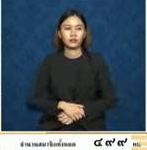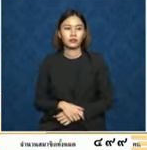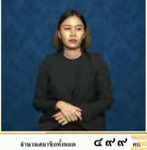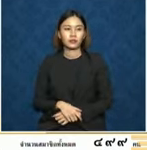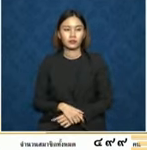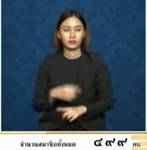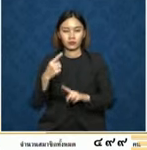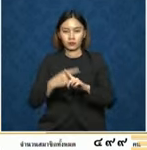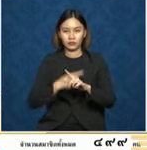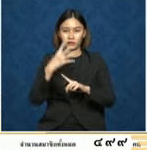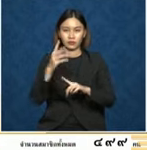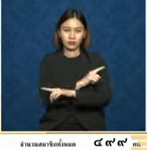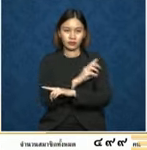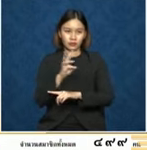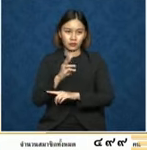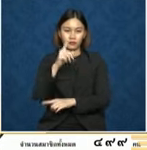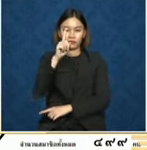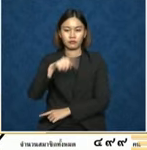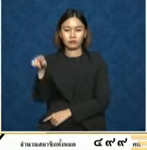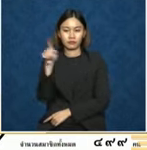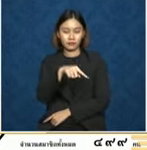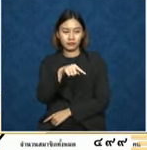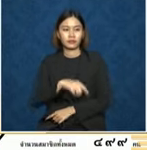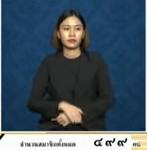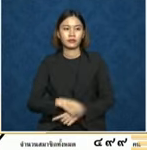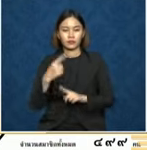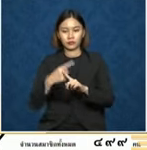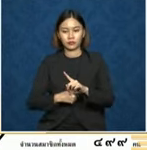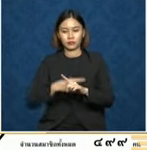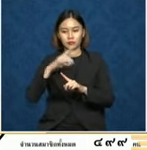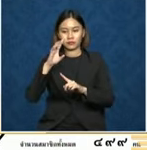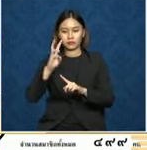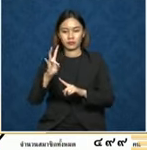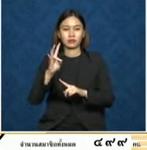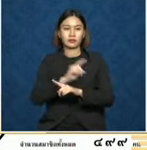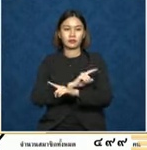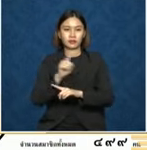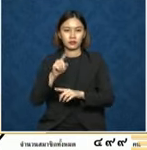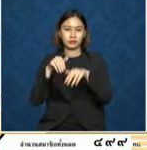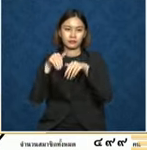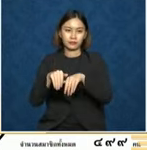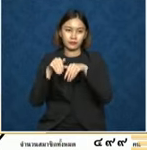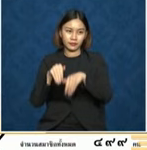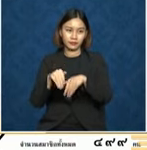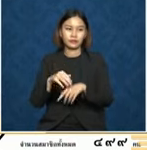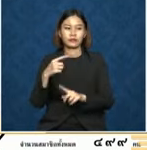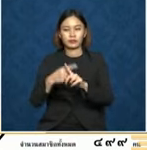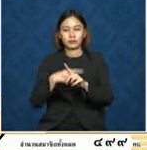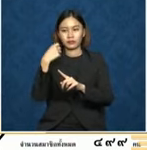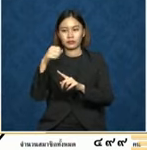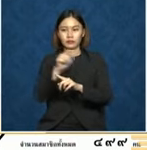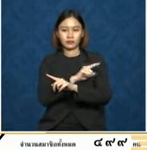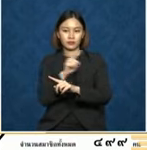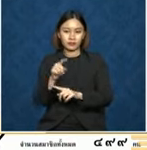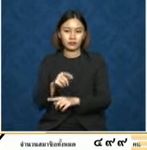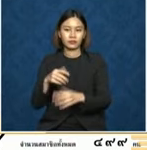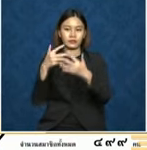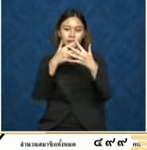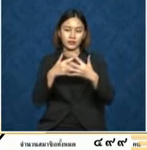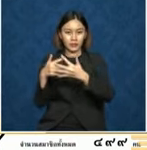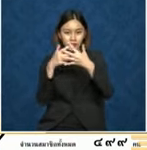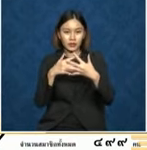เริ่ม6เมษาประเทศอังกฤษ1กรกฎาคมออสเตรเลียและเริ่ม1ตุลาคือสหรัฐอเมริกาท่านประธาน